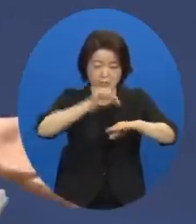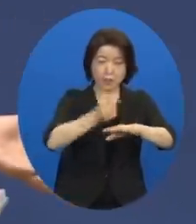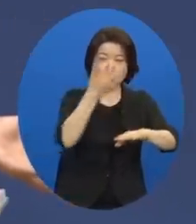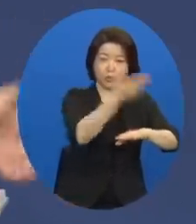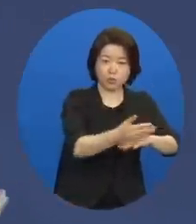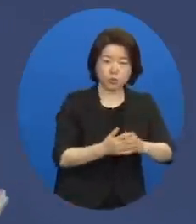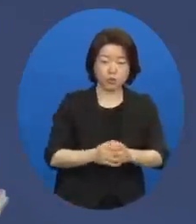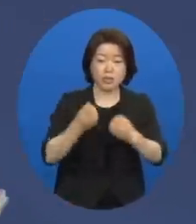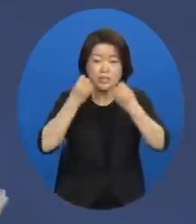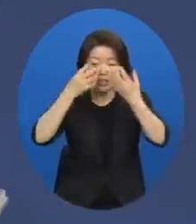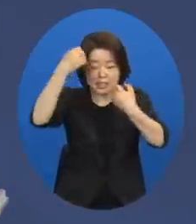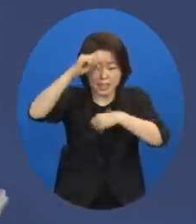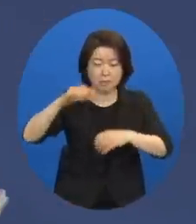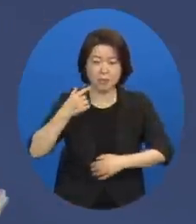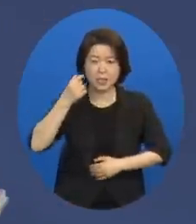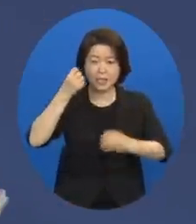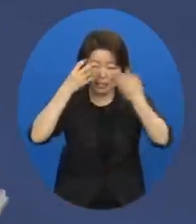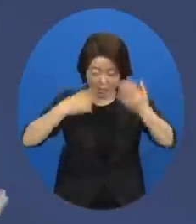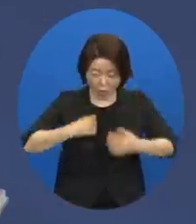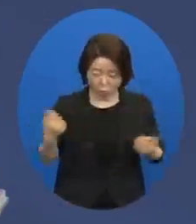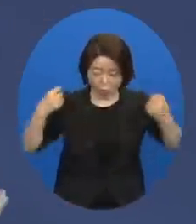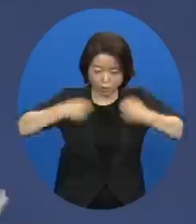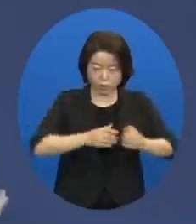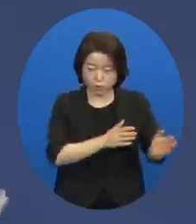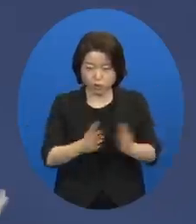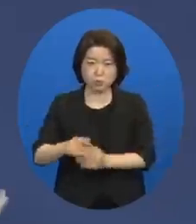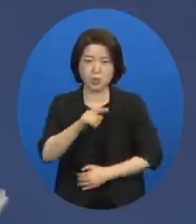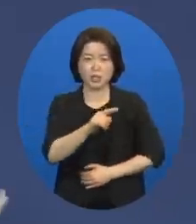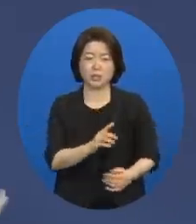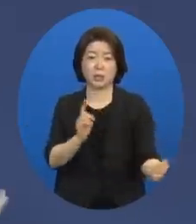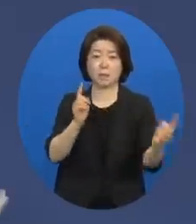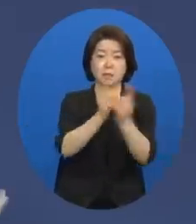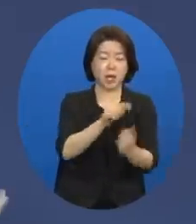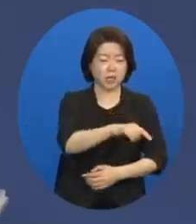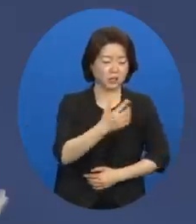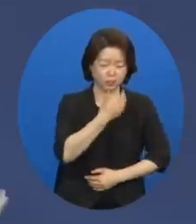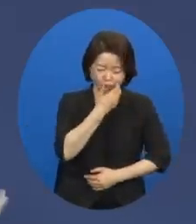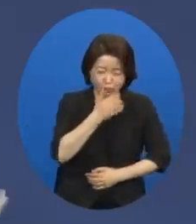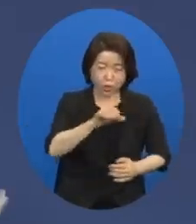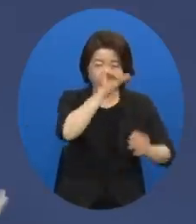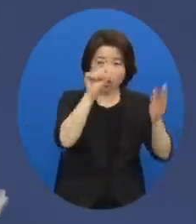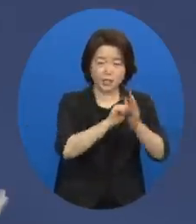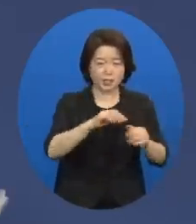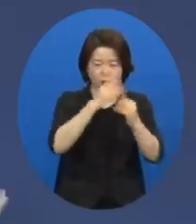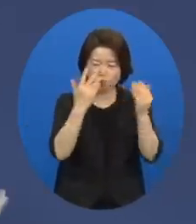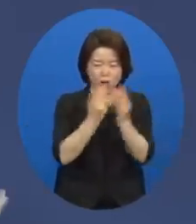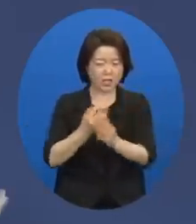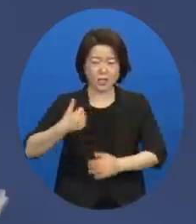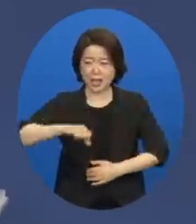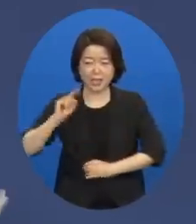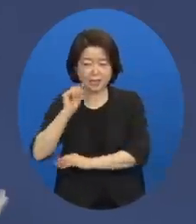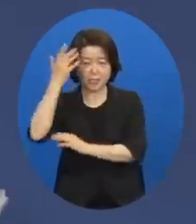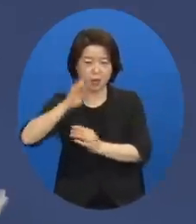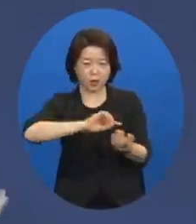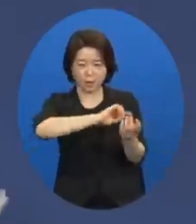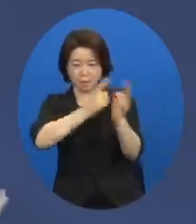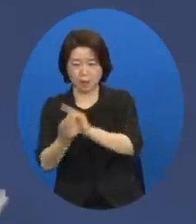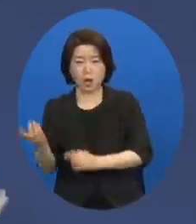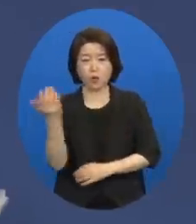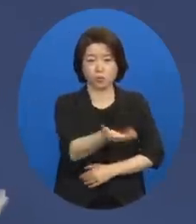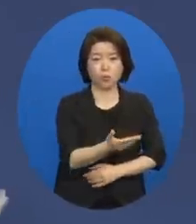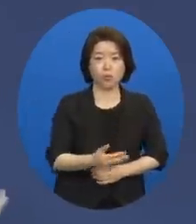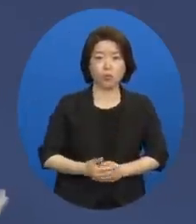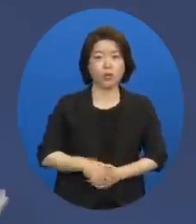옷을 준비해 놓고 맞이하시는 그 부끄러운 인생을 완전한 영광의 아들의 영광으로 바꿔놓는